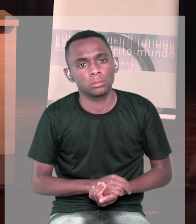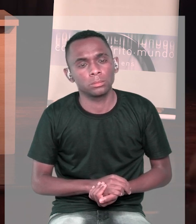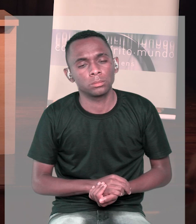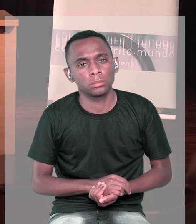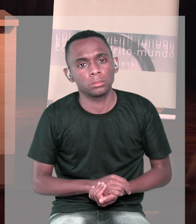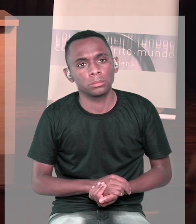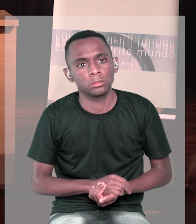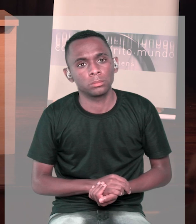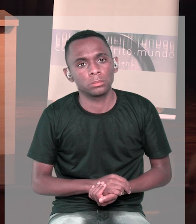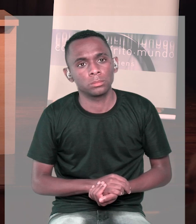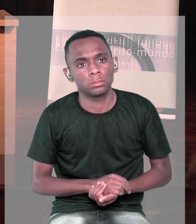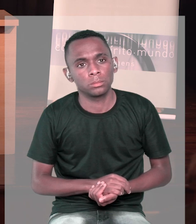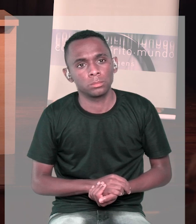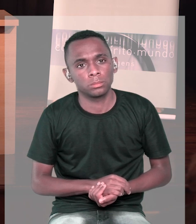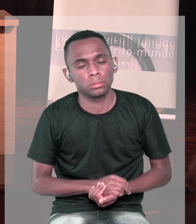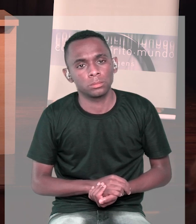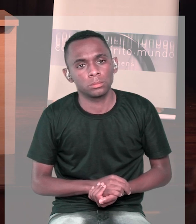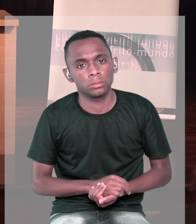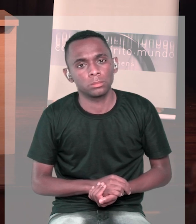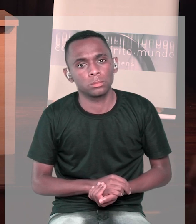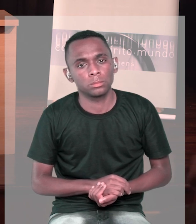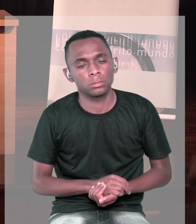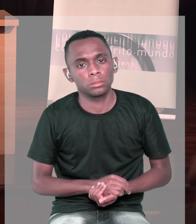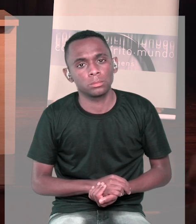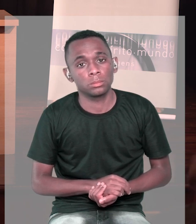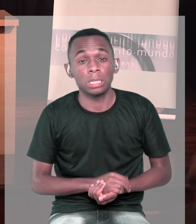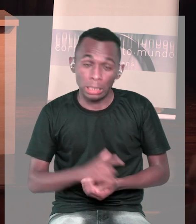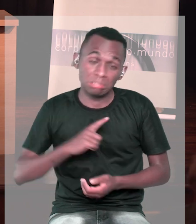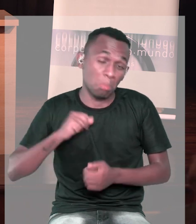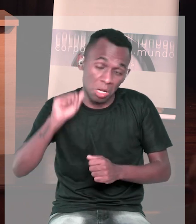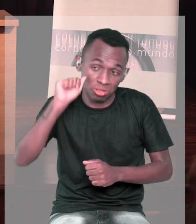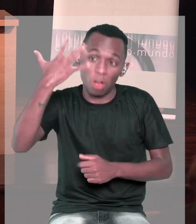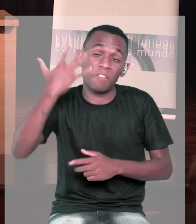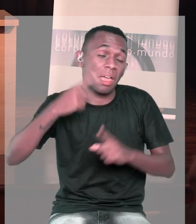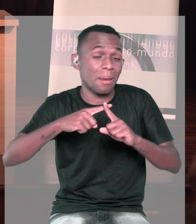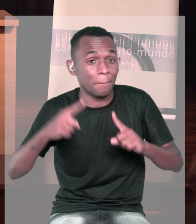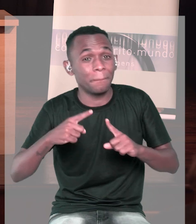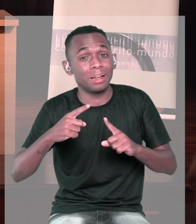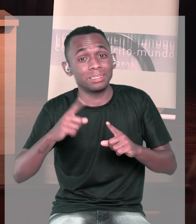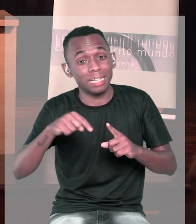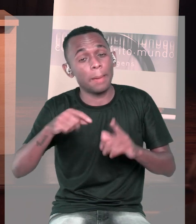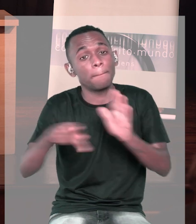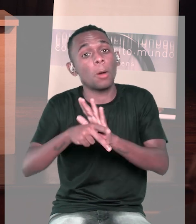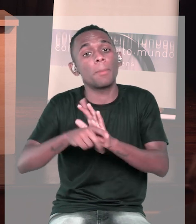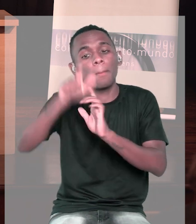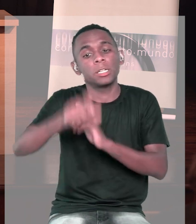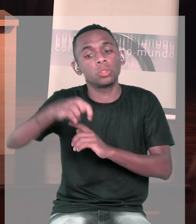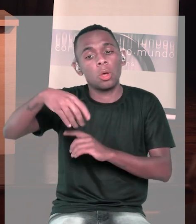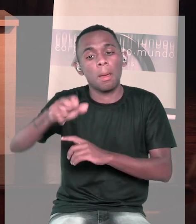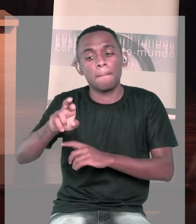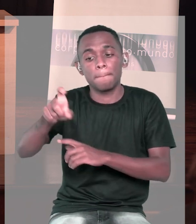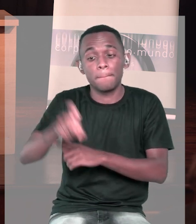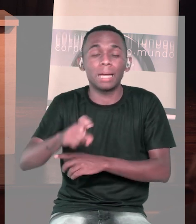la naissance du capitalisme industriel au XIXe siècle. Eu teria uma solução, mas é a solução que eu vejo em Marx, que